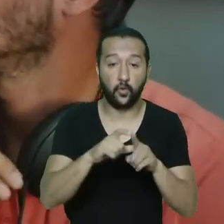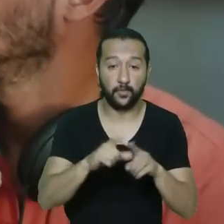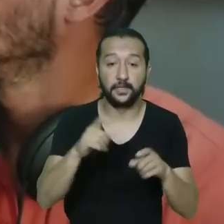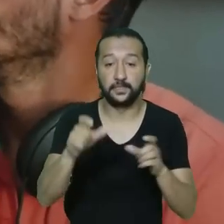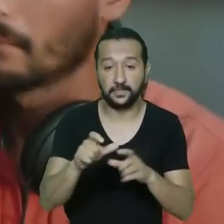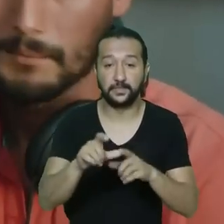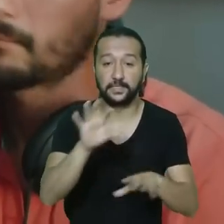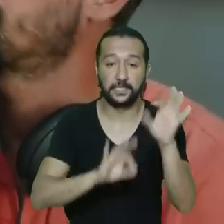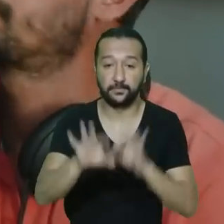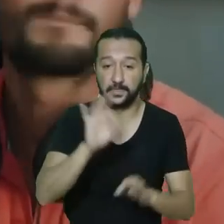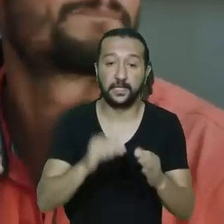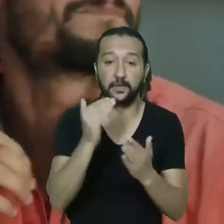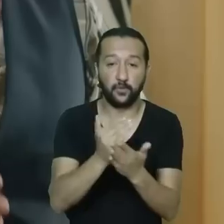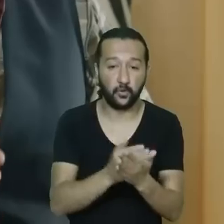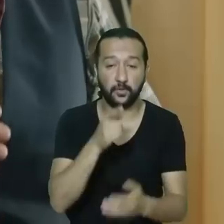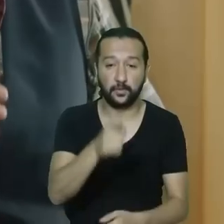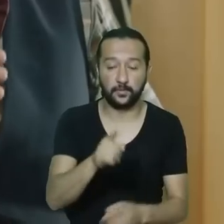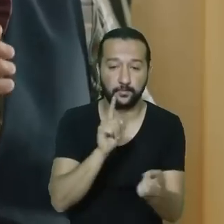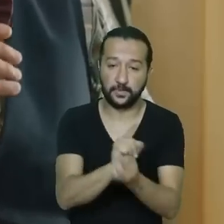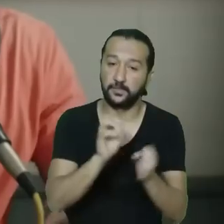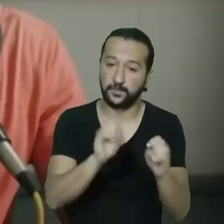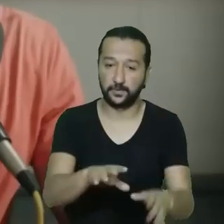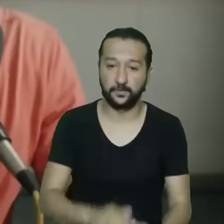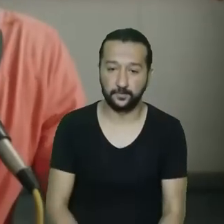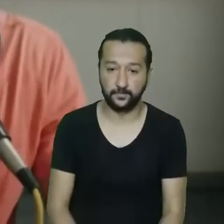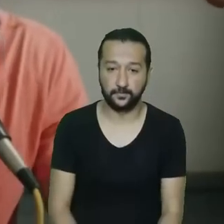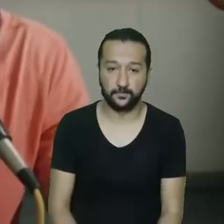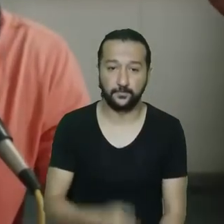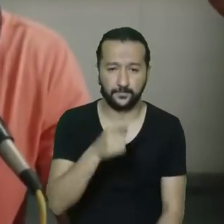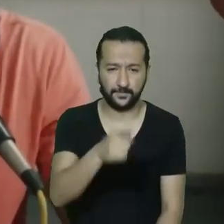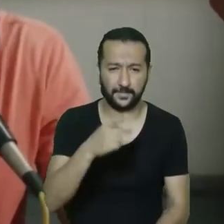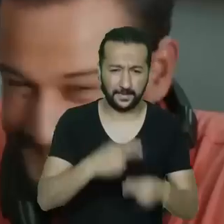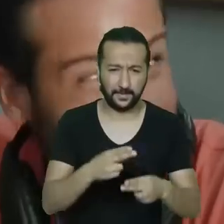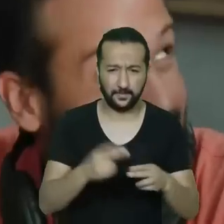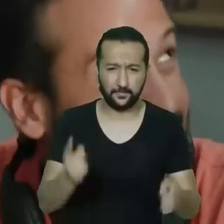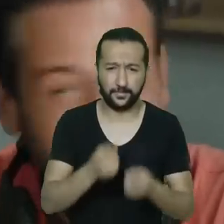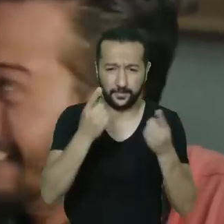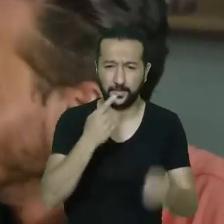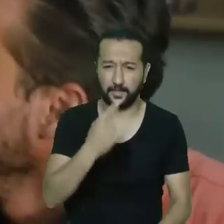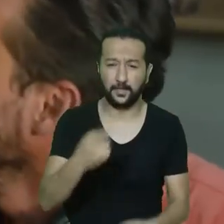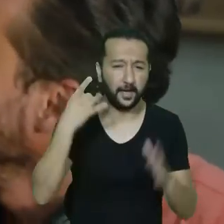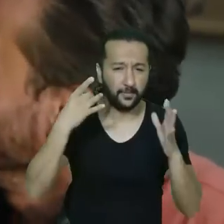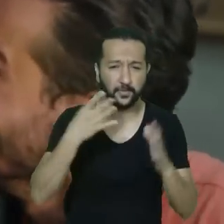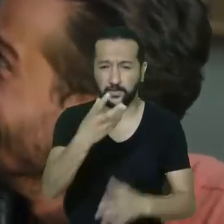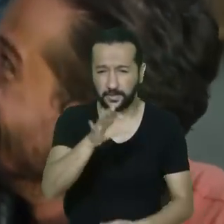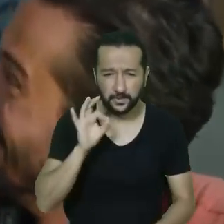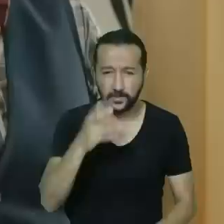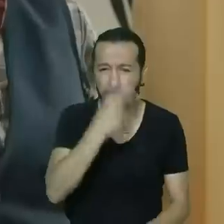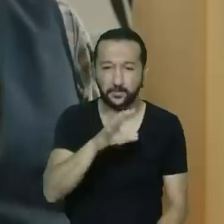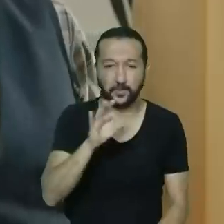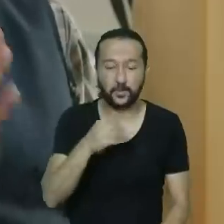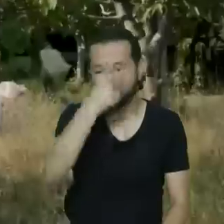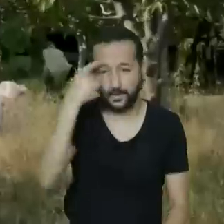Semih'ten Seçmecele adlı programdan baş baş bırakıyoruz. O nasıl isim lan öyle? Garpımı seçiyorum, şarkımı seçiyorum belli